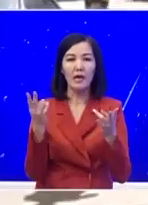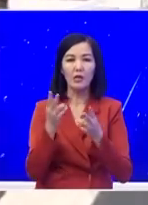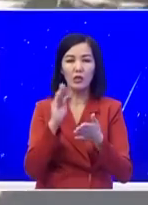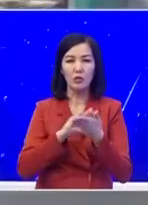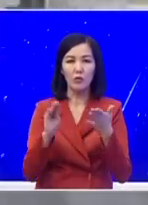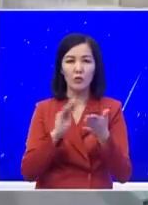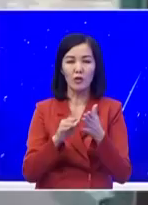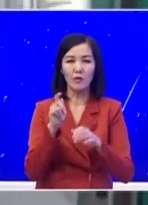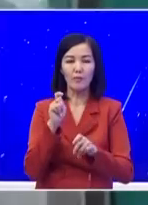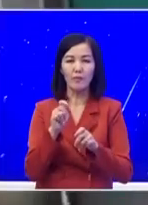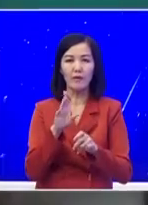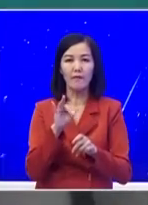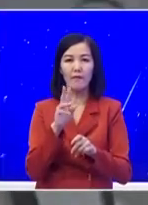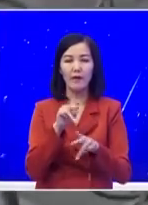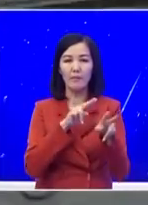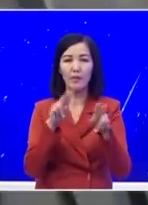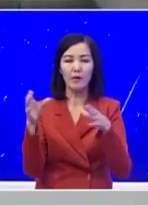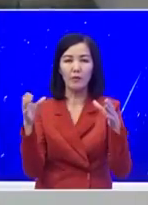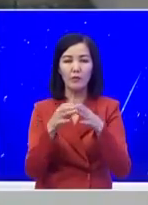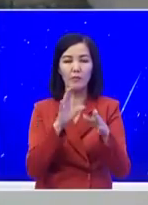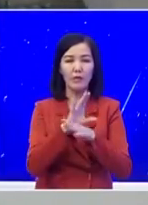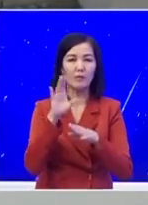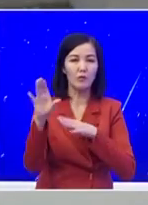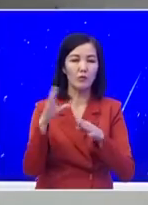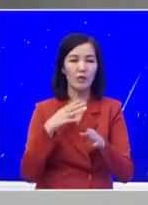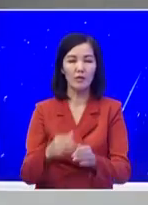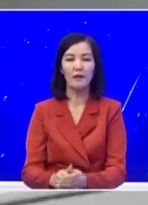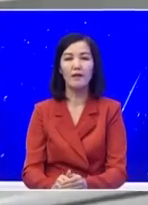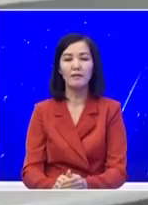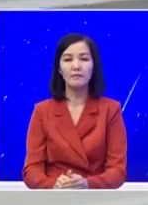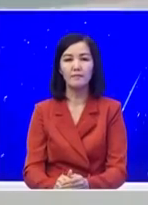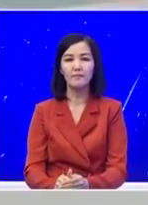хаттамалар толтырылып, іс фарм бақылау департаментіне жолданды.